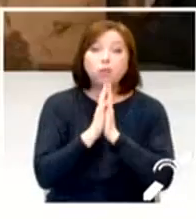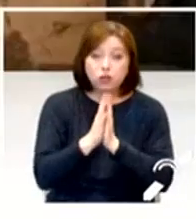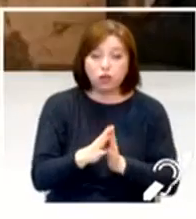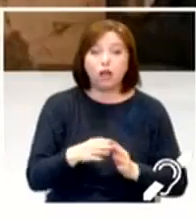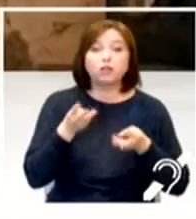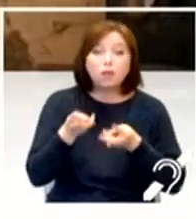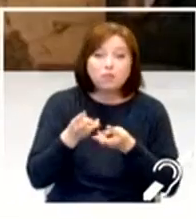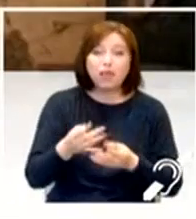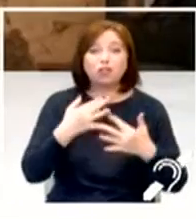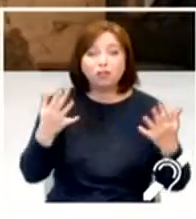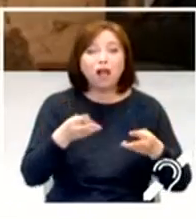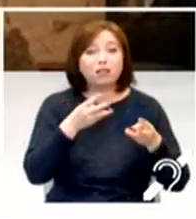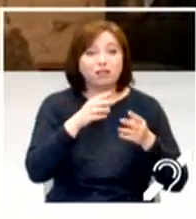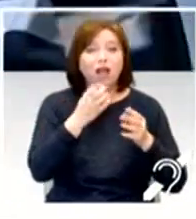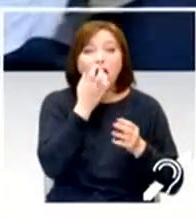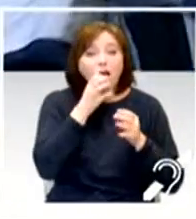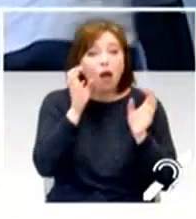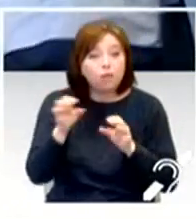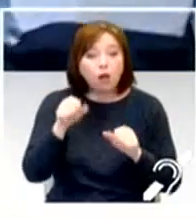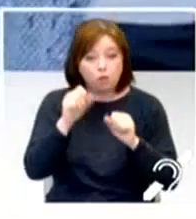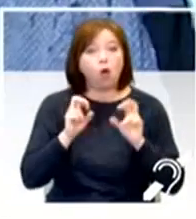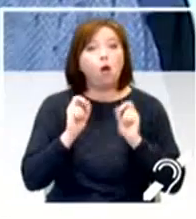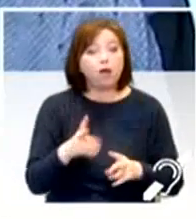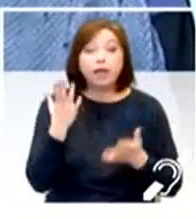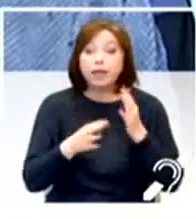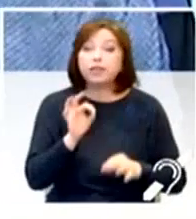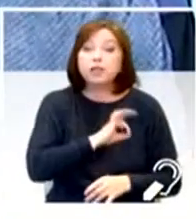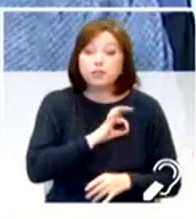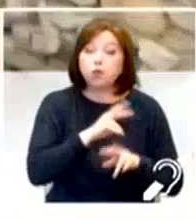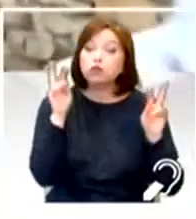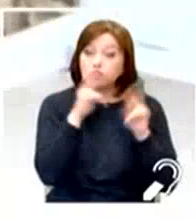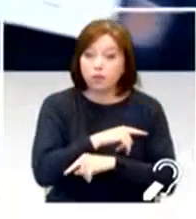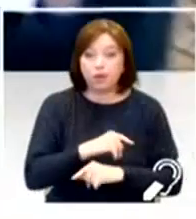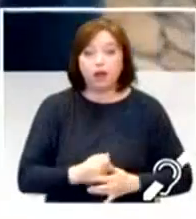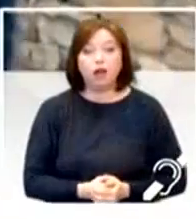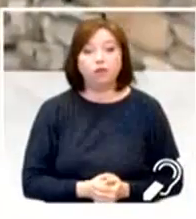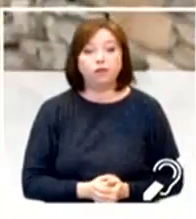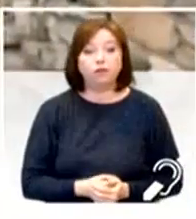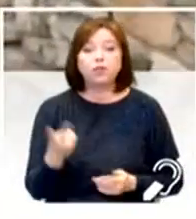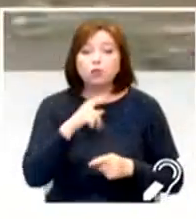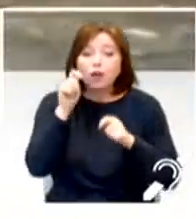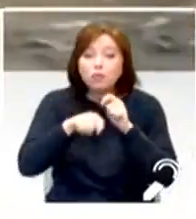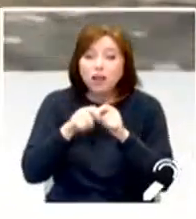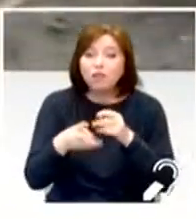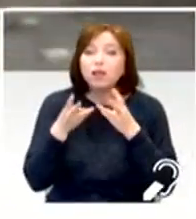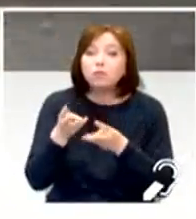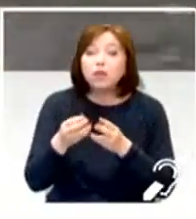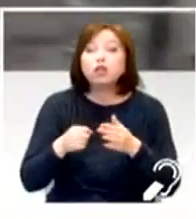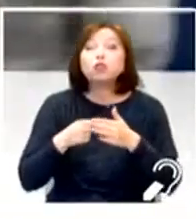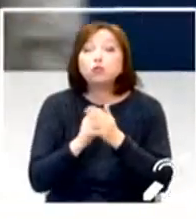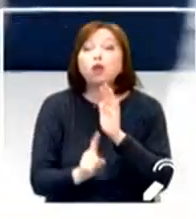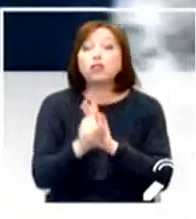alte instalații de încălzire pot fi periculoase dacă nu sunt folosite corect. Să verifice minuțios sobele înainte de